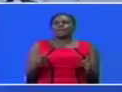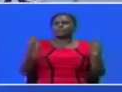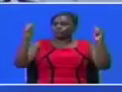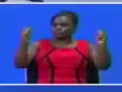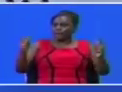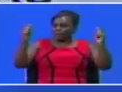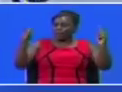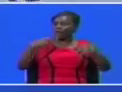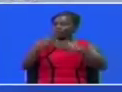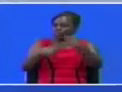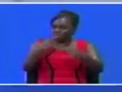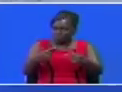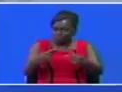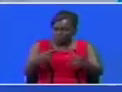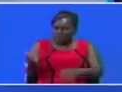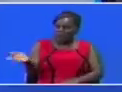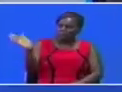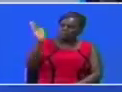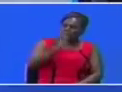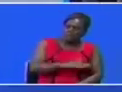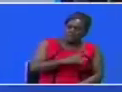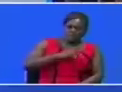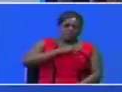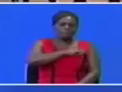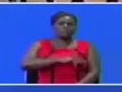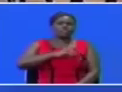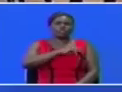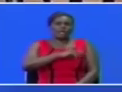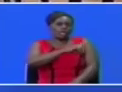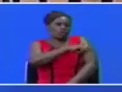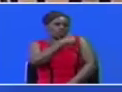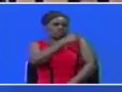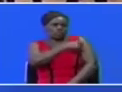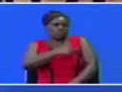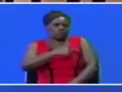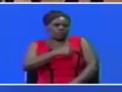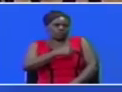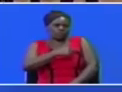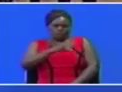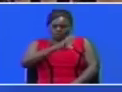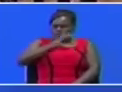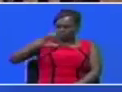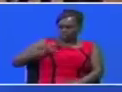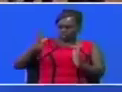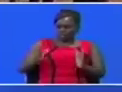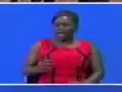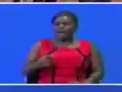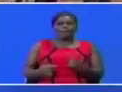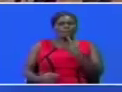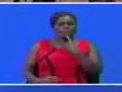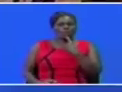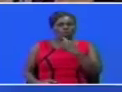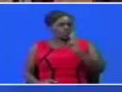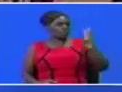wa madaktari unaoendelea wakarejeshwa tena katika hospitali ya Ortum. Kaimu kamishna wa kaunti ya Pokot Magharibi,